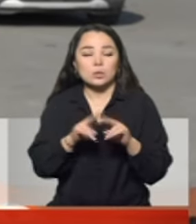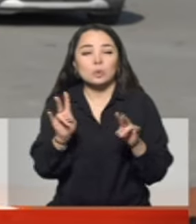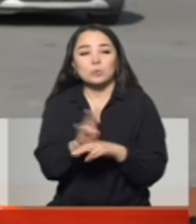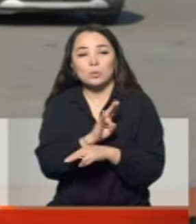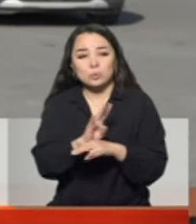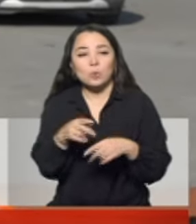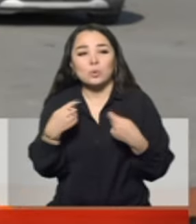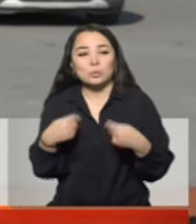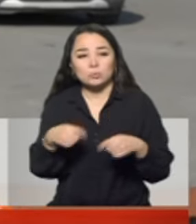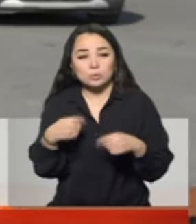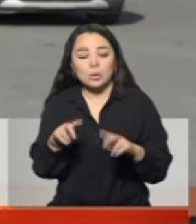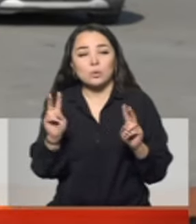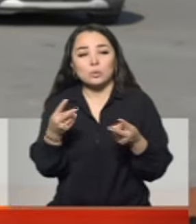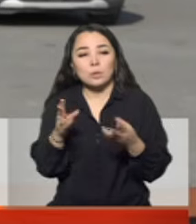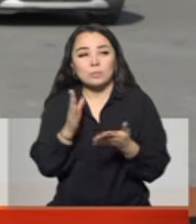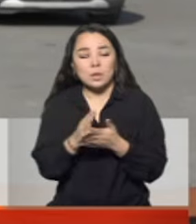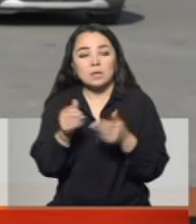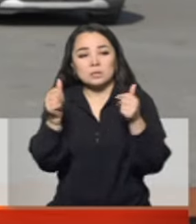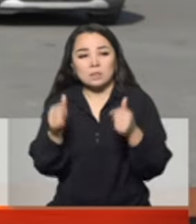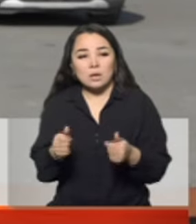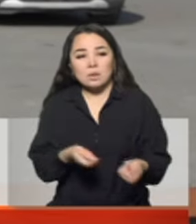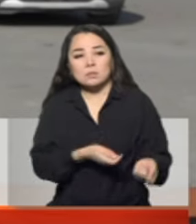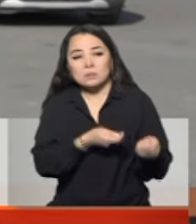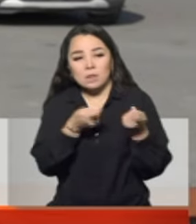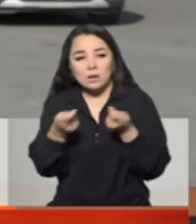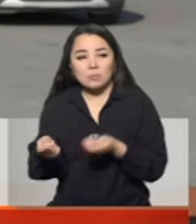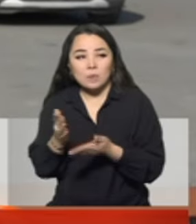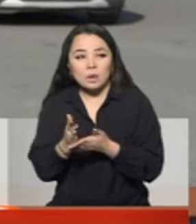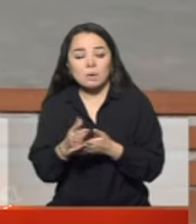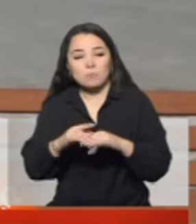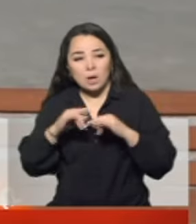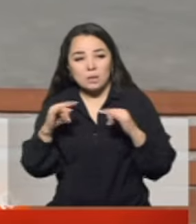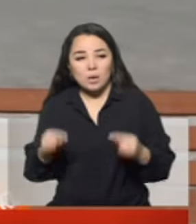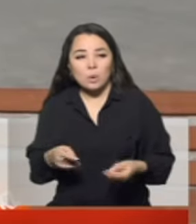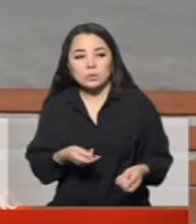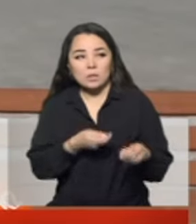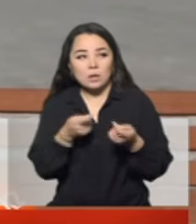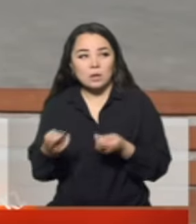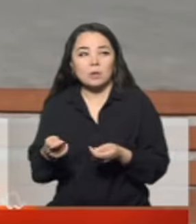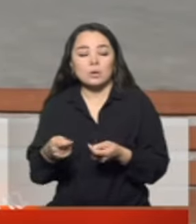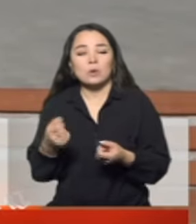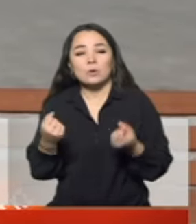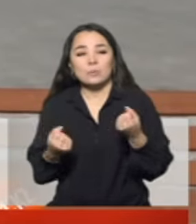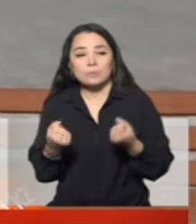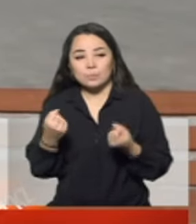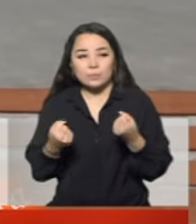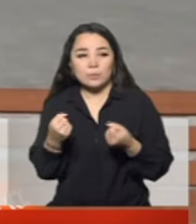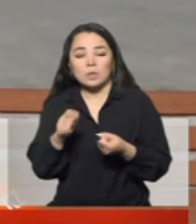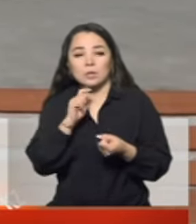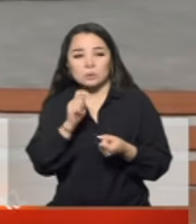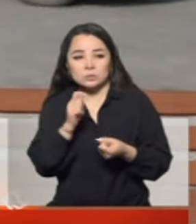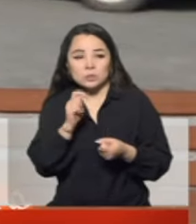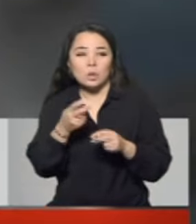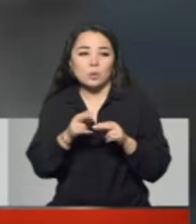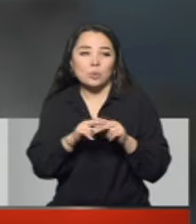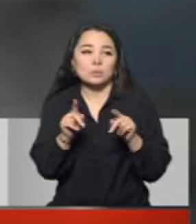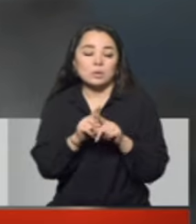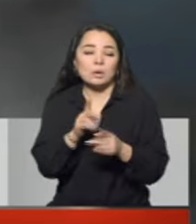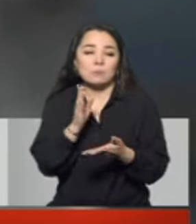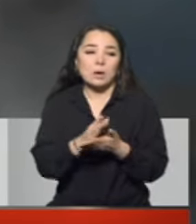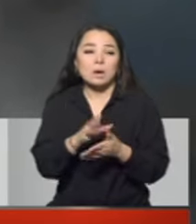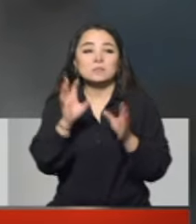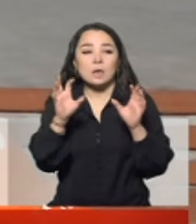бәрінде сатылады. Сосын вывоз үйге алып кетеді. Балонмен алып кетеді. Рульдеге атырып, шек нетік пиататындар да бар екен да.